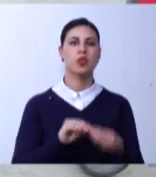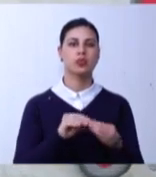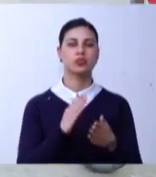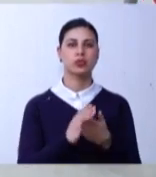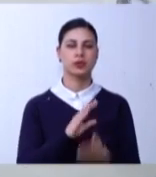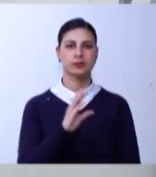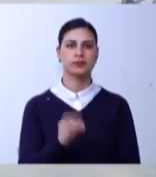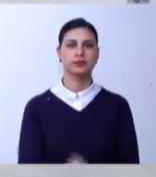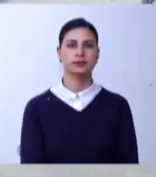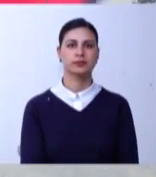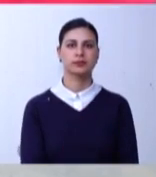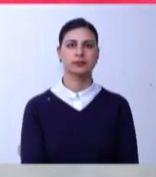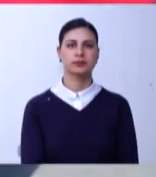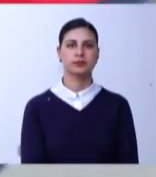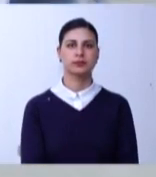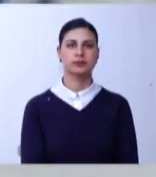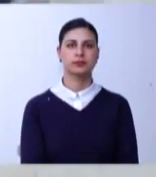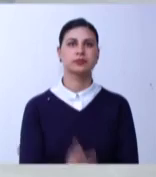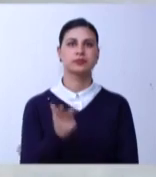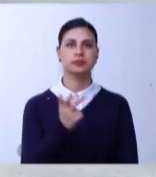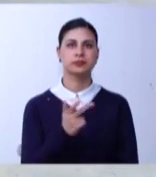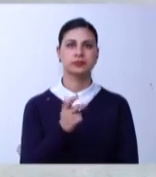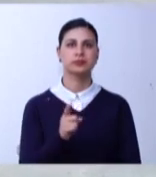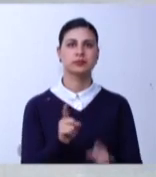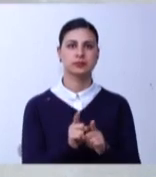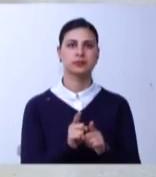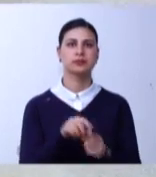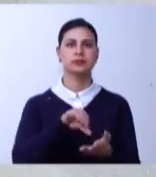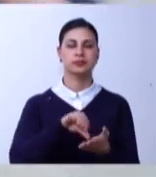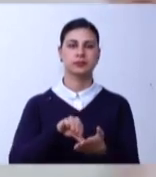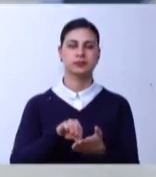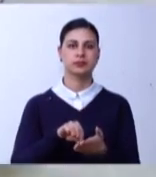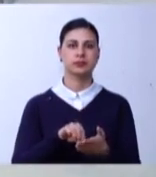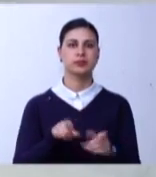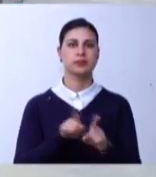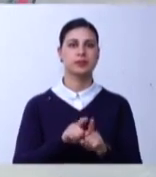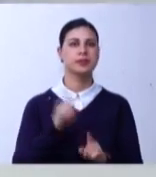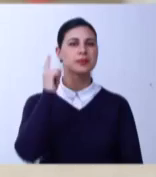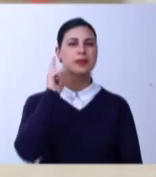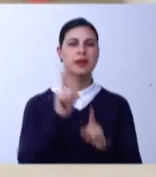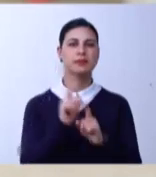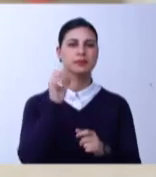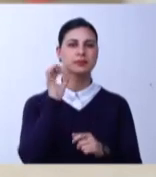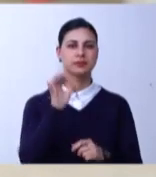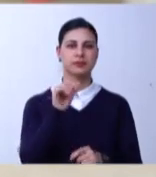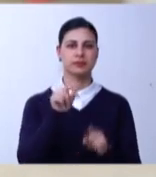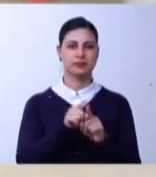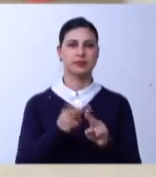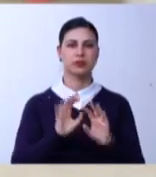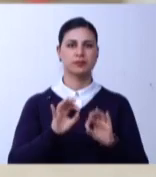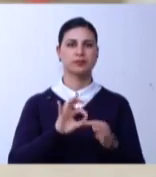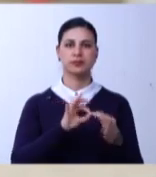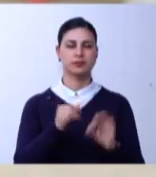ხედავ, სანდროს დიდი ოჯახი დაეხმარა უფრო ადვილად კომუნიკაციის დამყარებაში